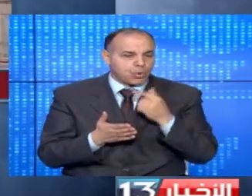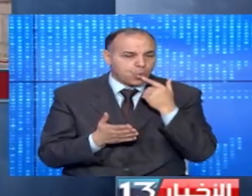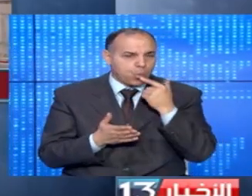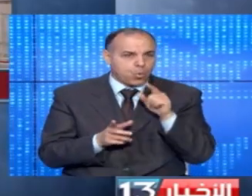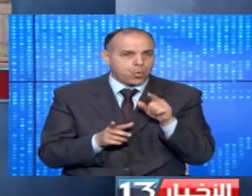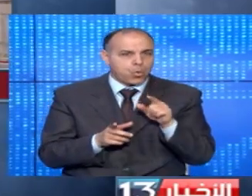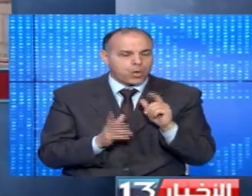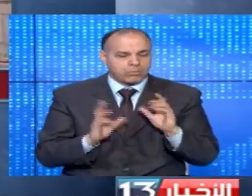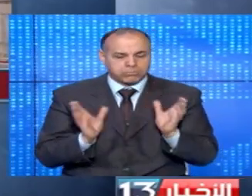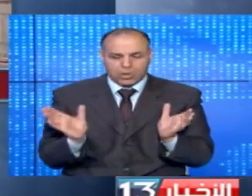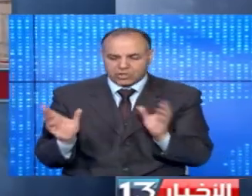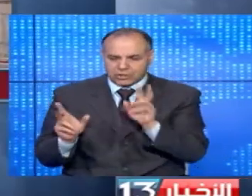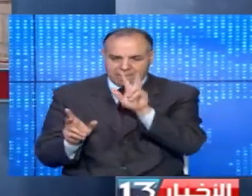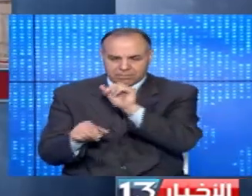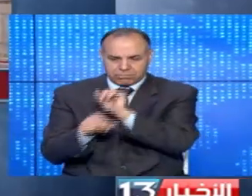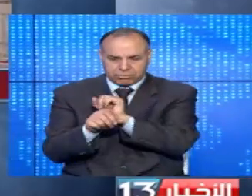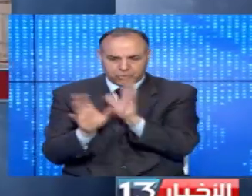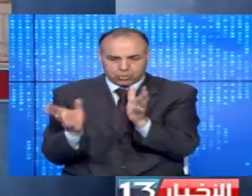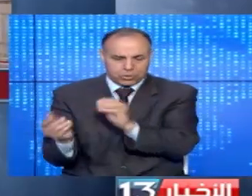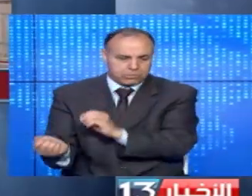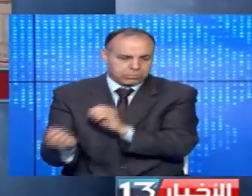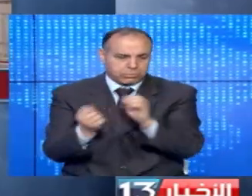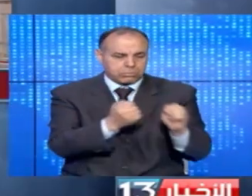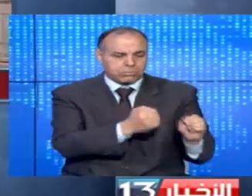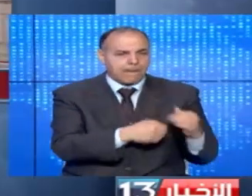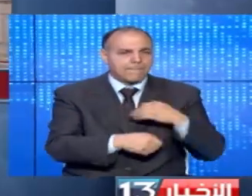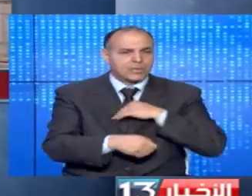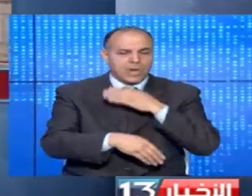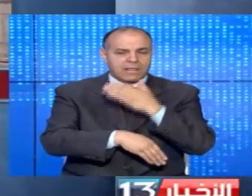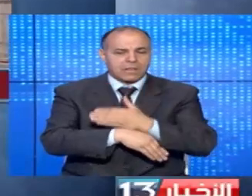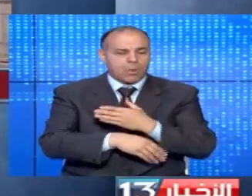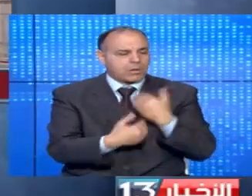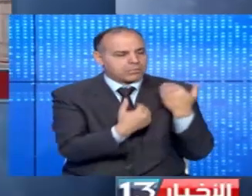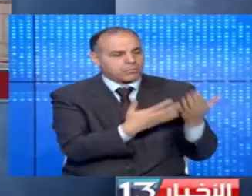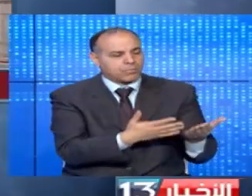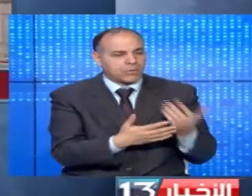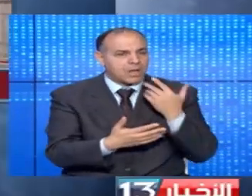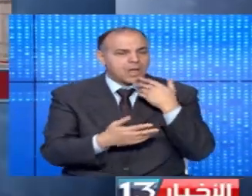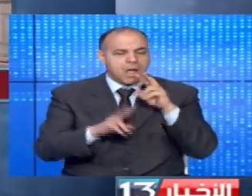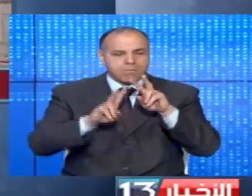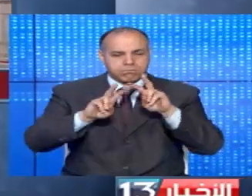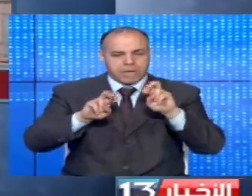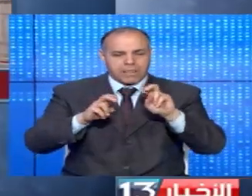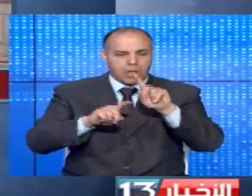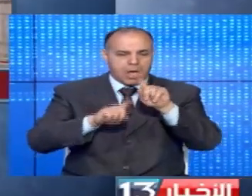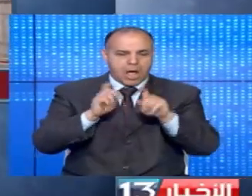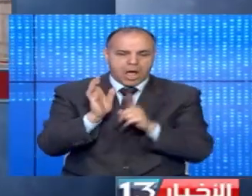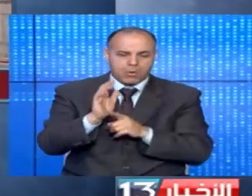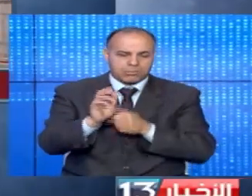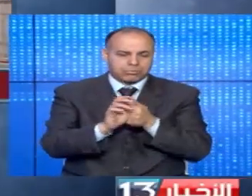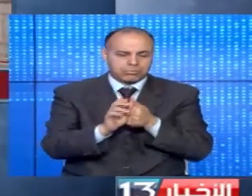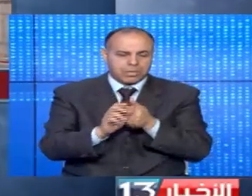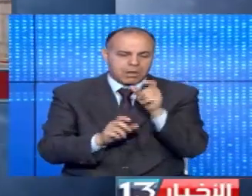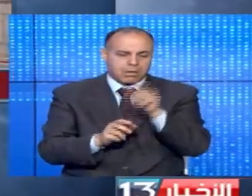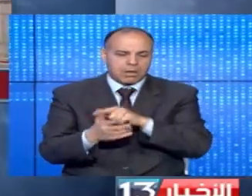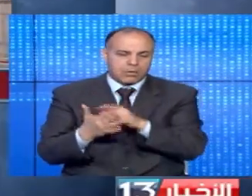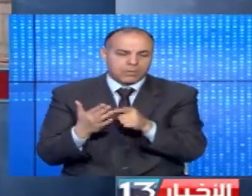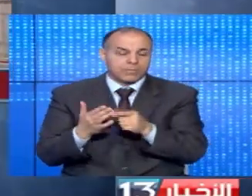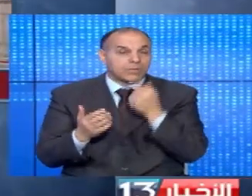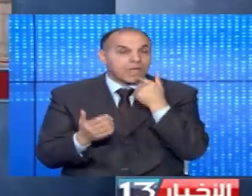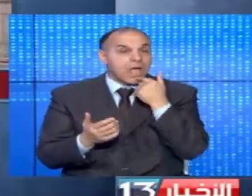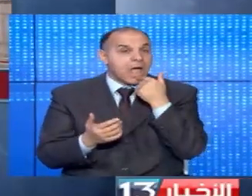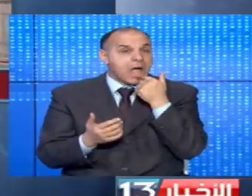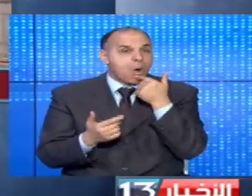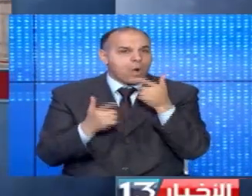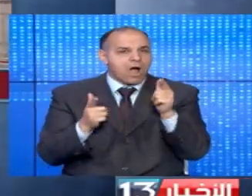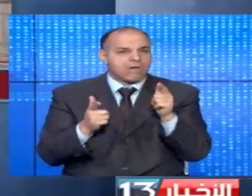تم تسليم الاشخاص والمحجوز الى المصالح الديوانيه لاتمام الاجراءات القانونيه في شانها وقد